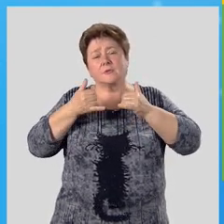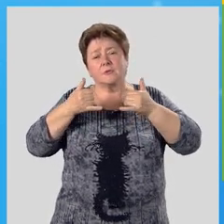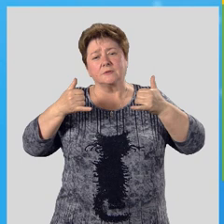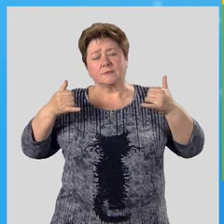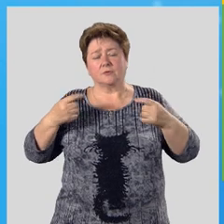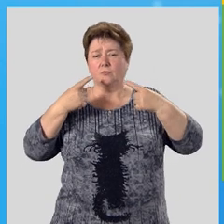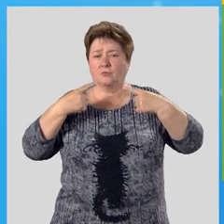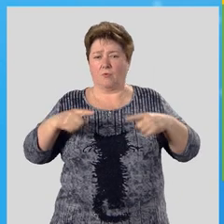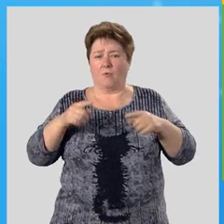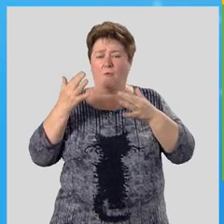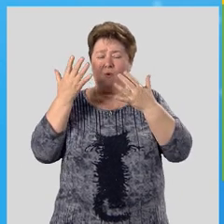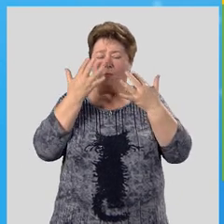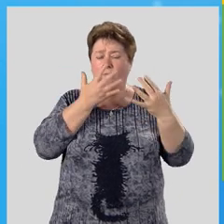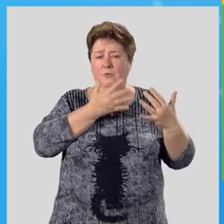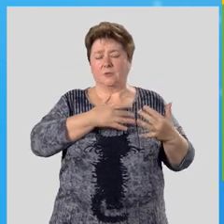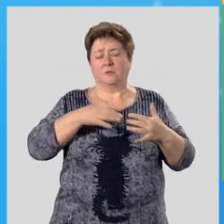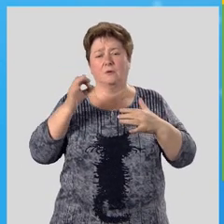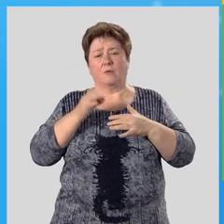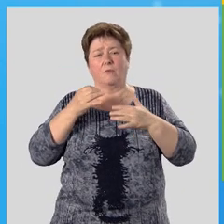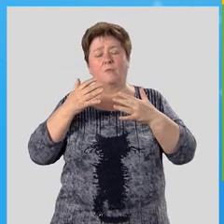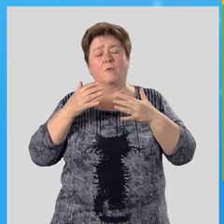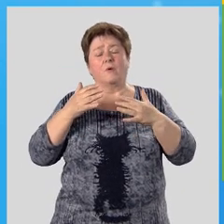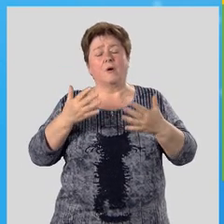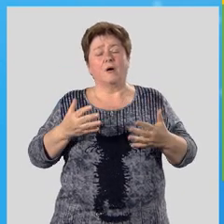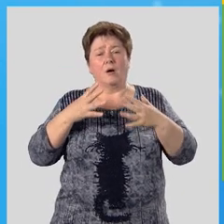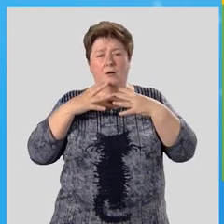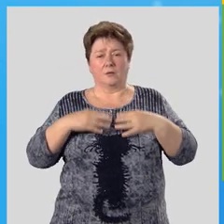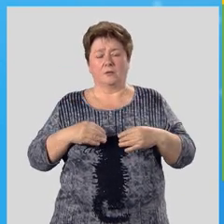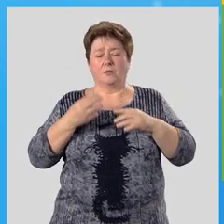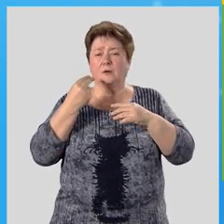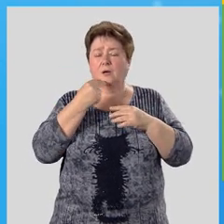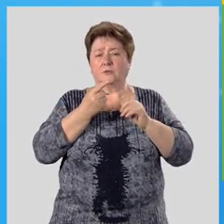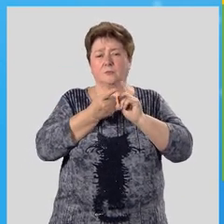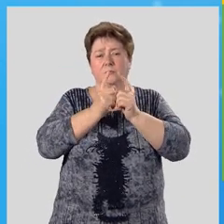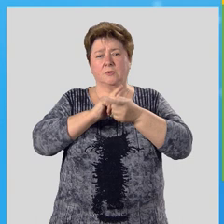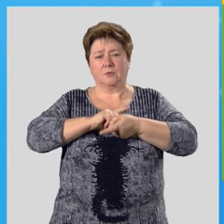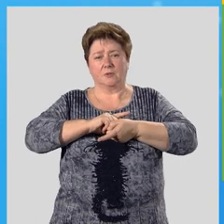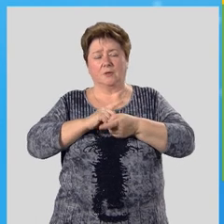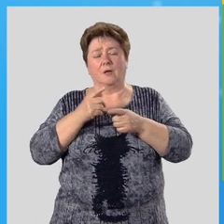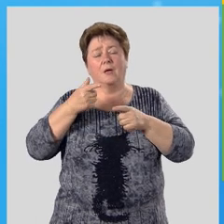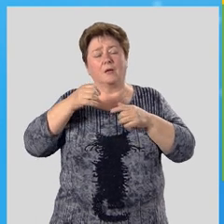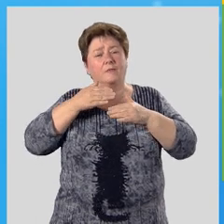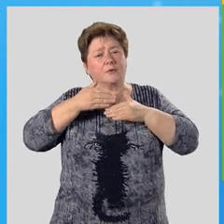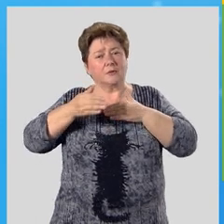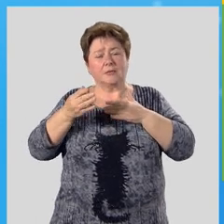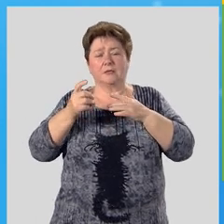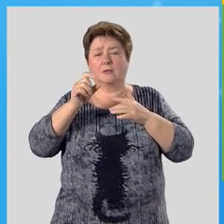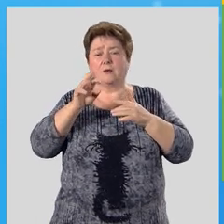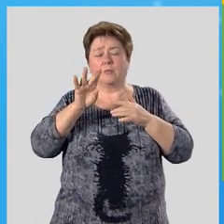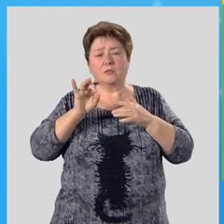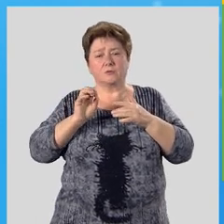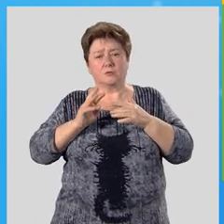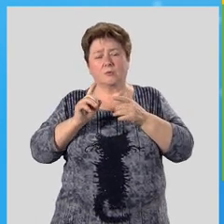развитие другого признака у организма. Качественные перестройки отдельных генов или